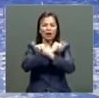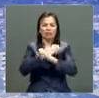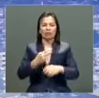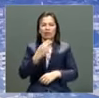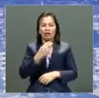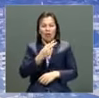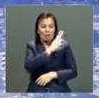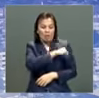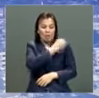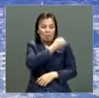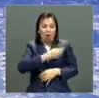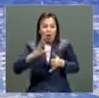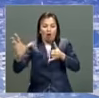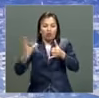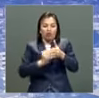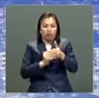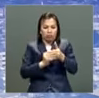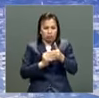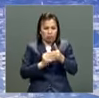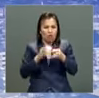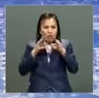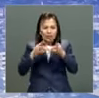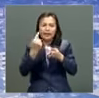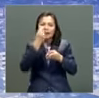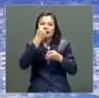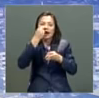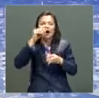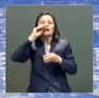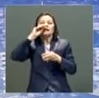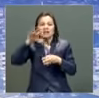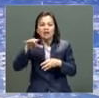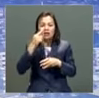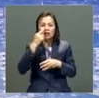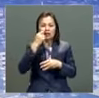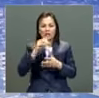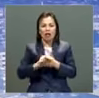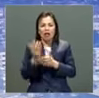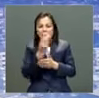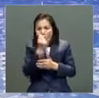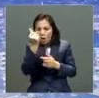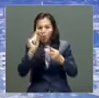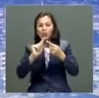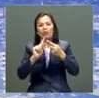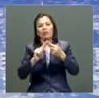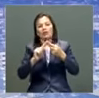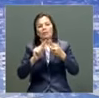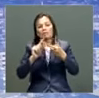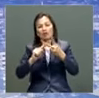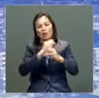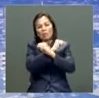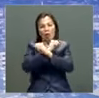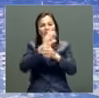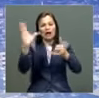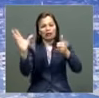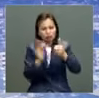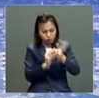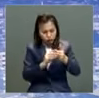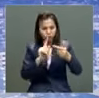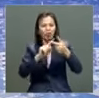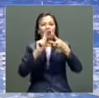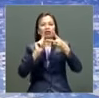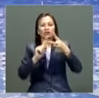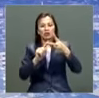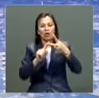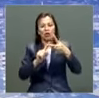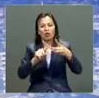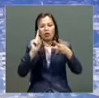ดเชื้อจากการตรวจในวิธีเดิมๆนะครับเร็วกว่าด้วยไม่ติดเชื้อด้วยนะครับ